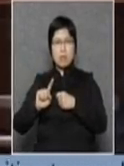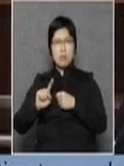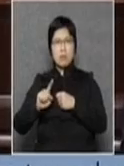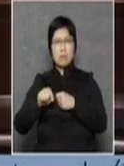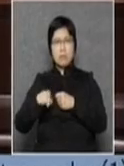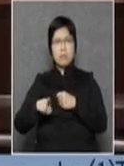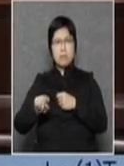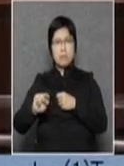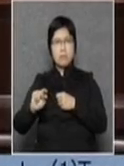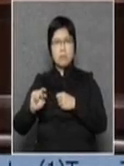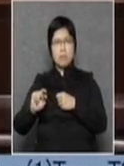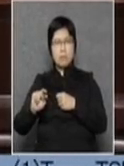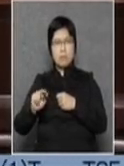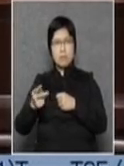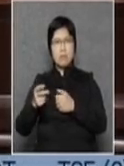啲